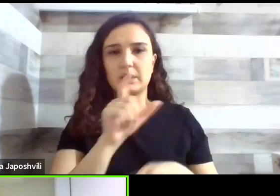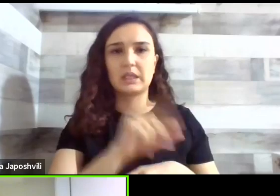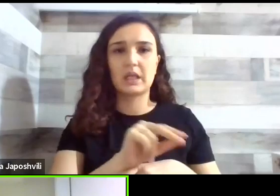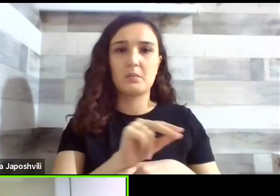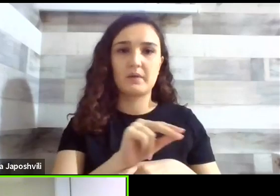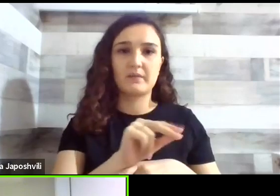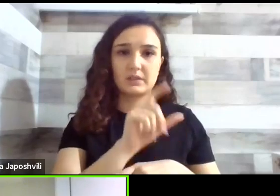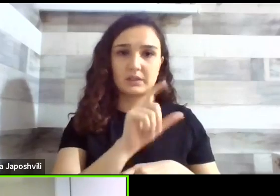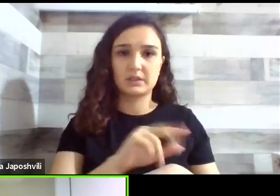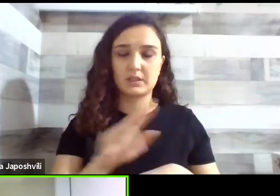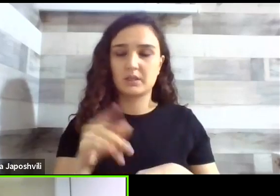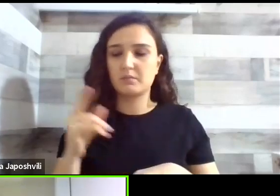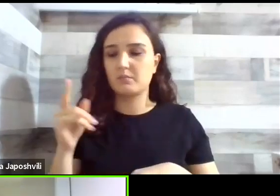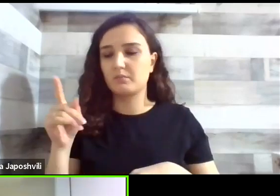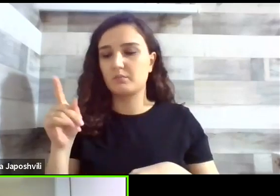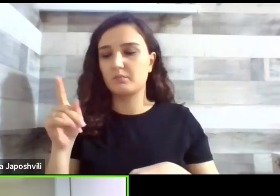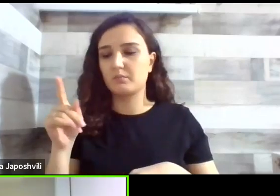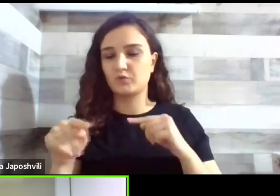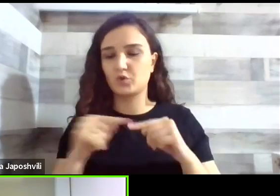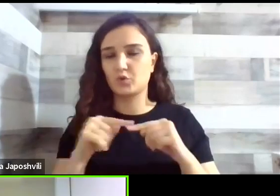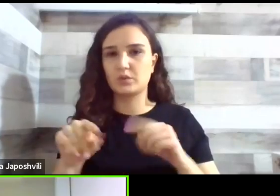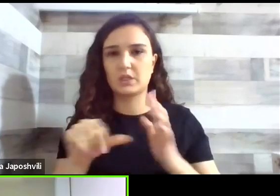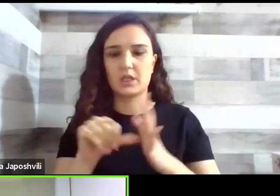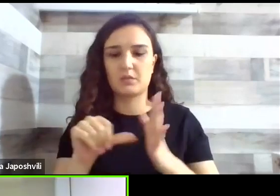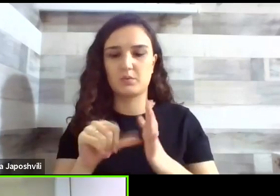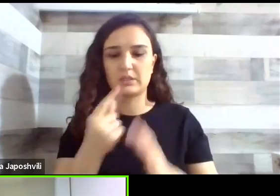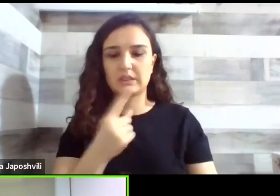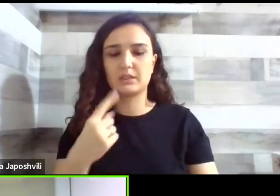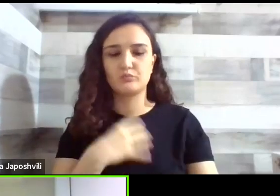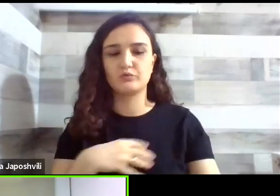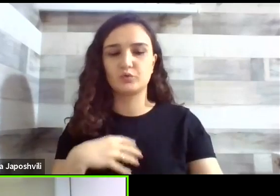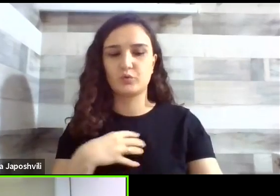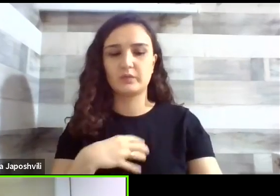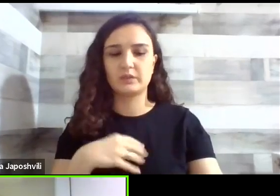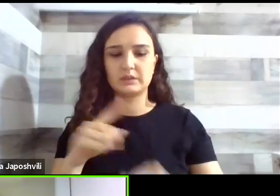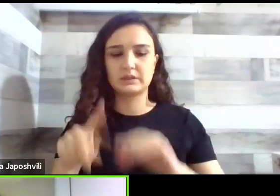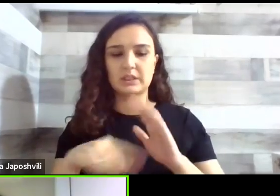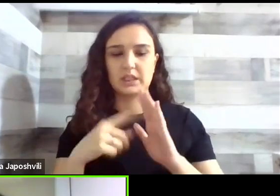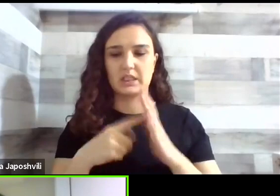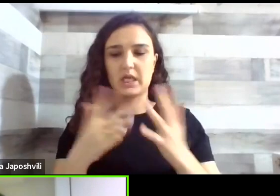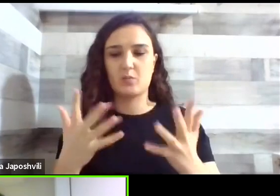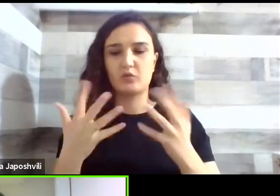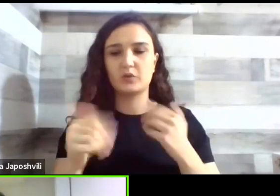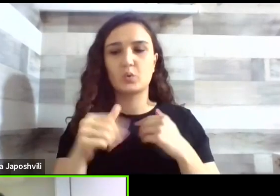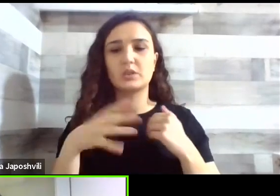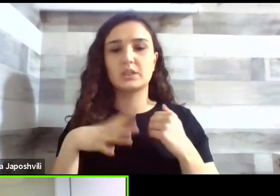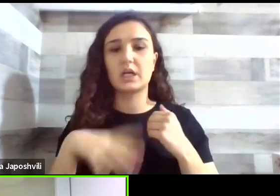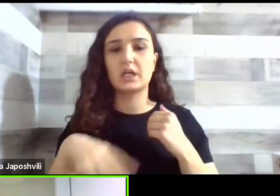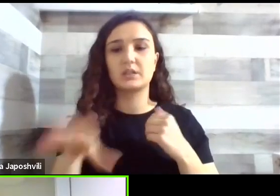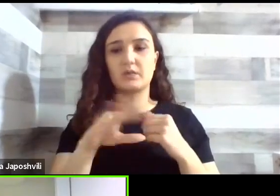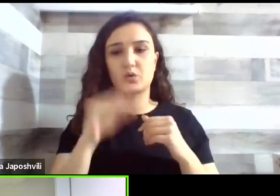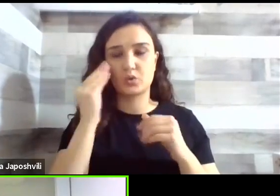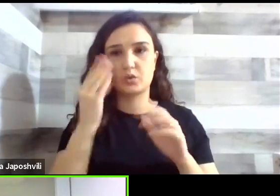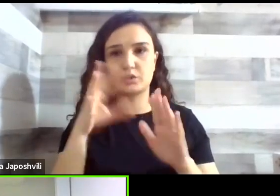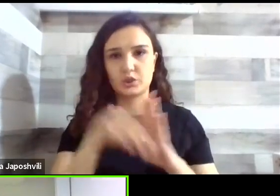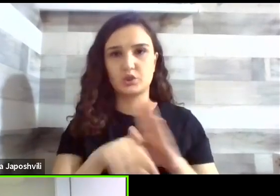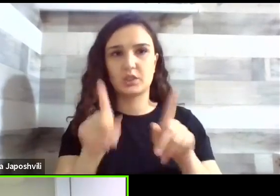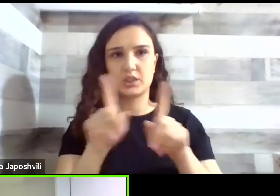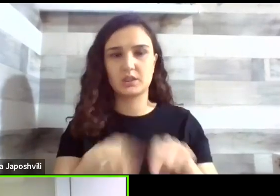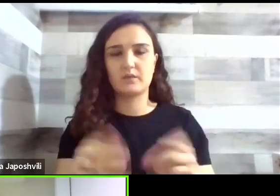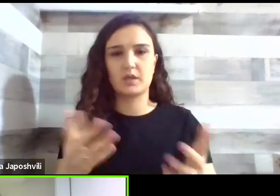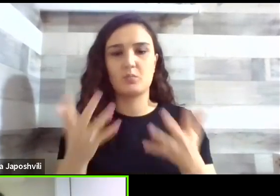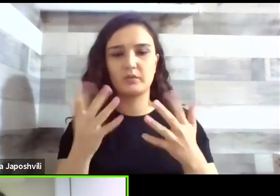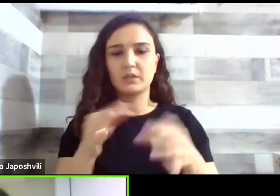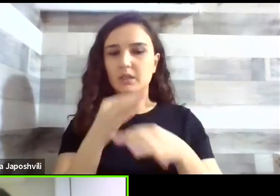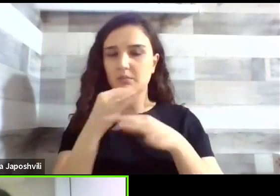bavșoris gazios. Da este aris is erterti mișnalovani sa ket xeromelit gamoi cu ata robert sa cartolos contextii, asa ve gamoi cu ata